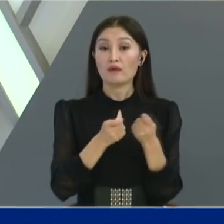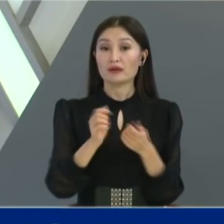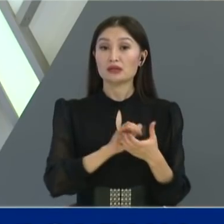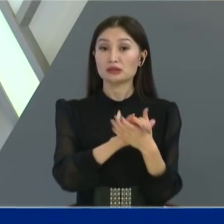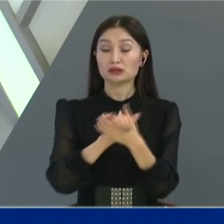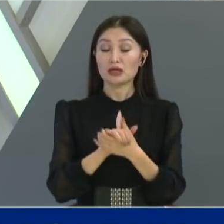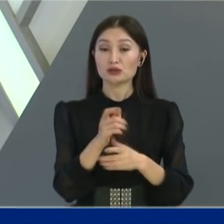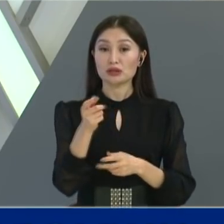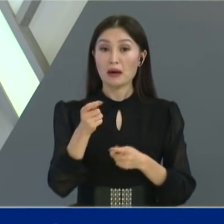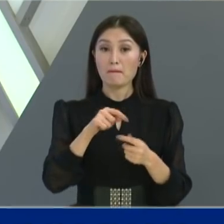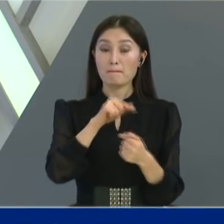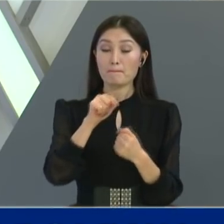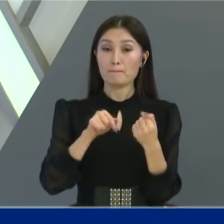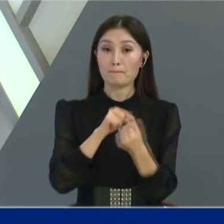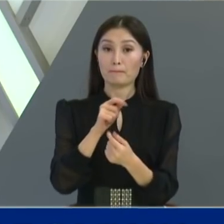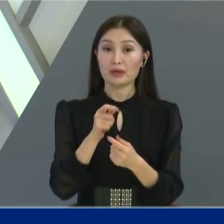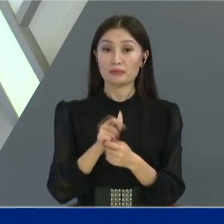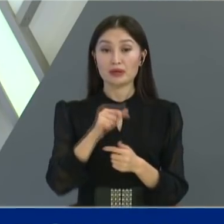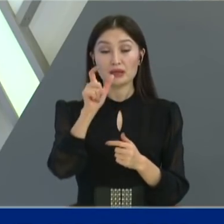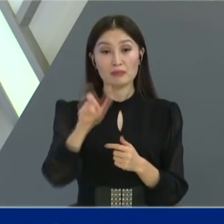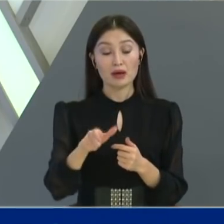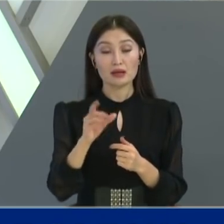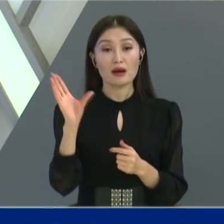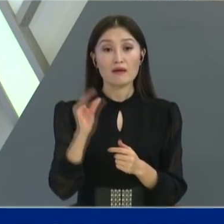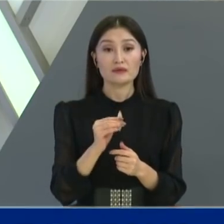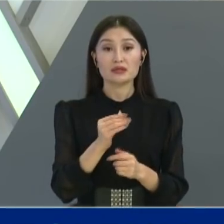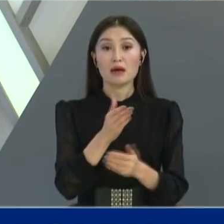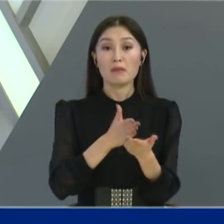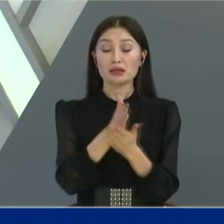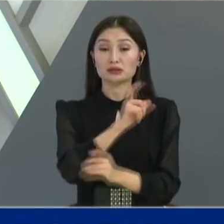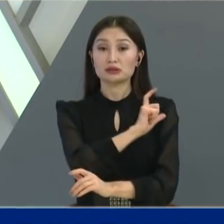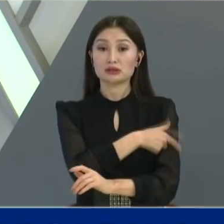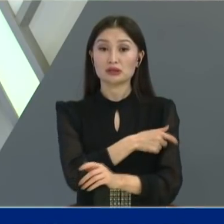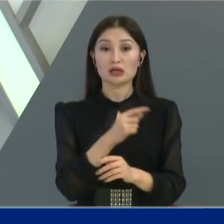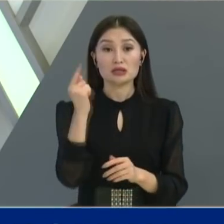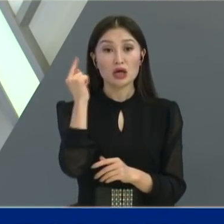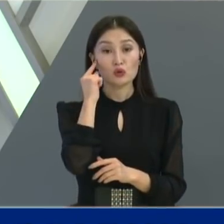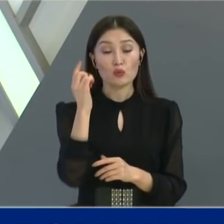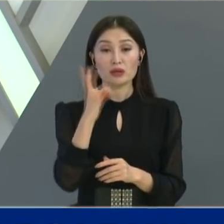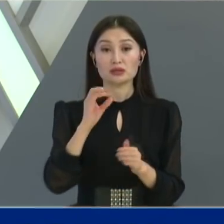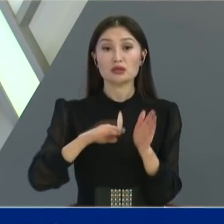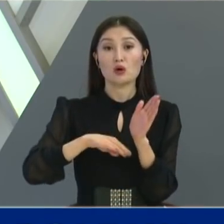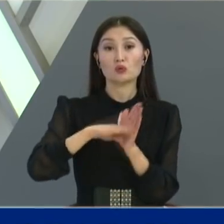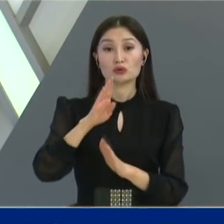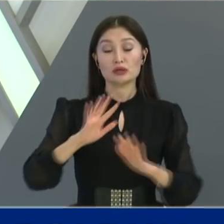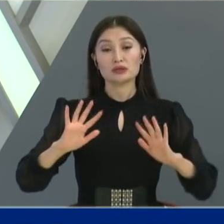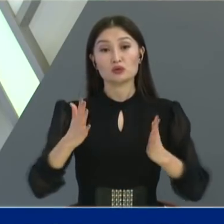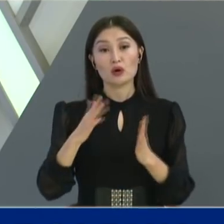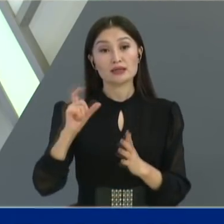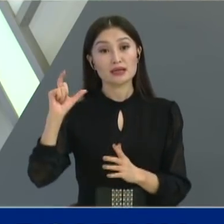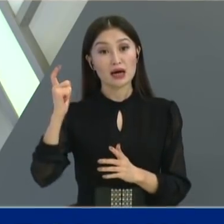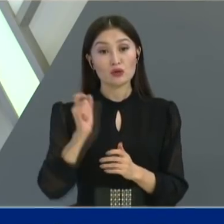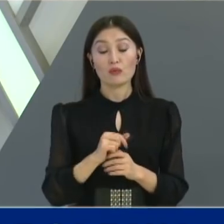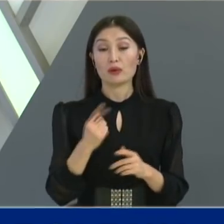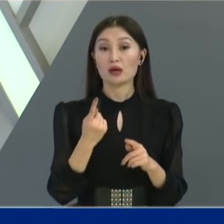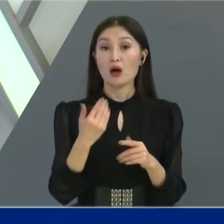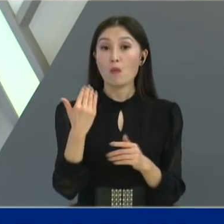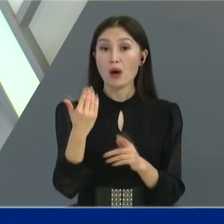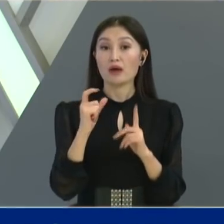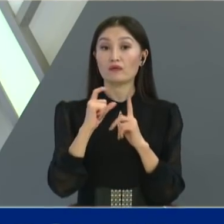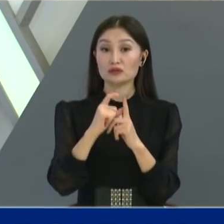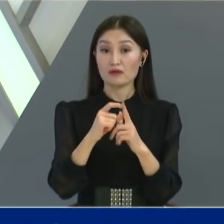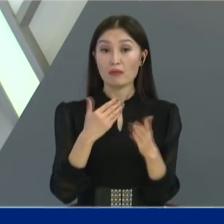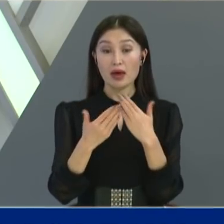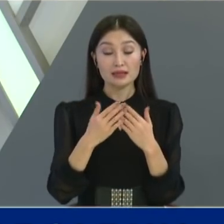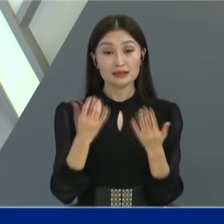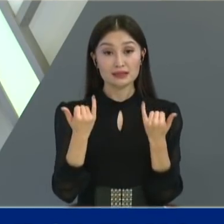предпринимателей Эрлан Ерешеев призывает все политические силы задуматься над урегулированием ситуации в экономике Кыргызстана, потому что, по его словам,